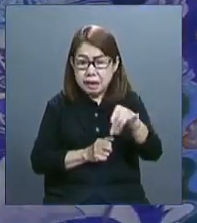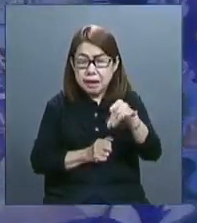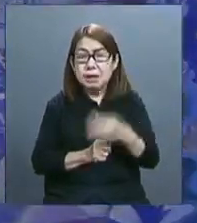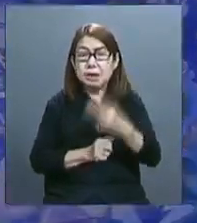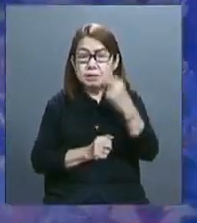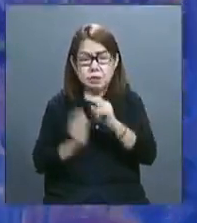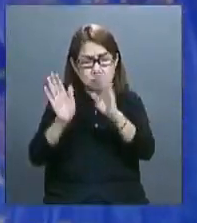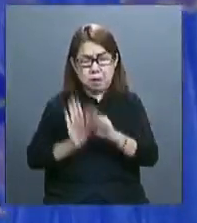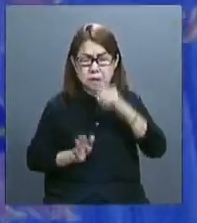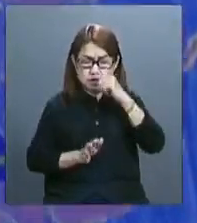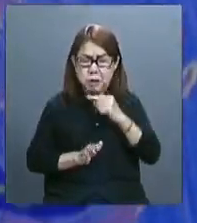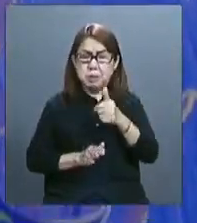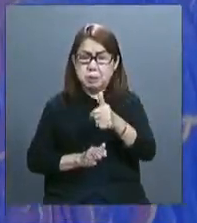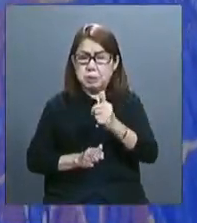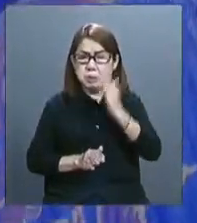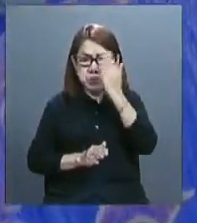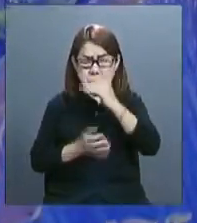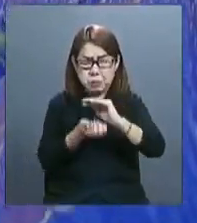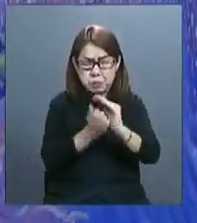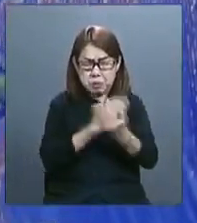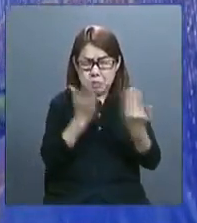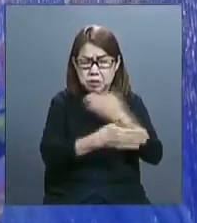ไทยที่พัฒนาได้อย่างไม่รู้จบ